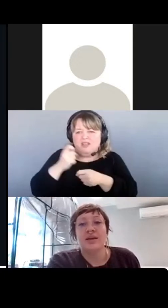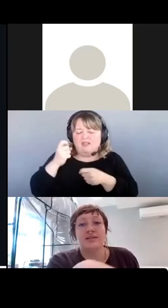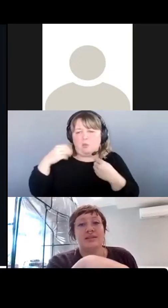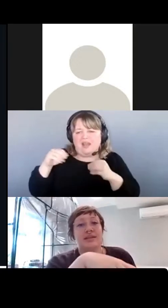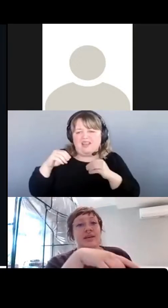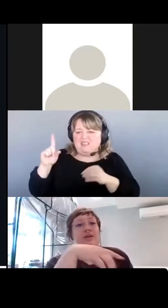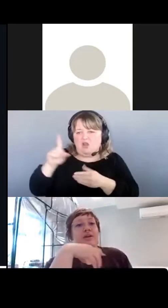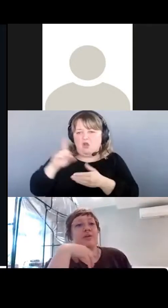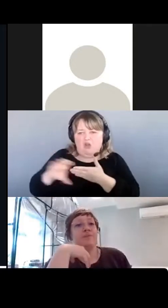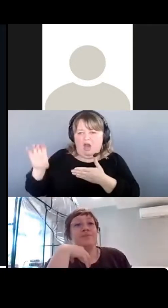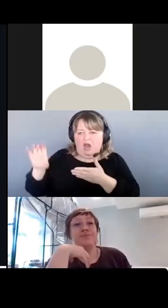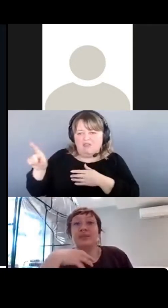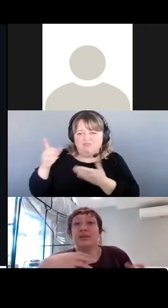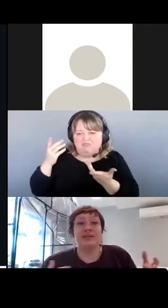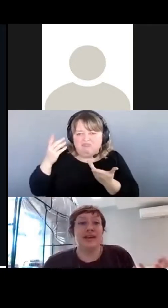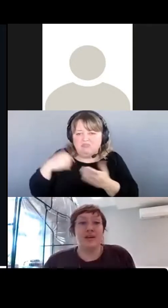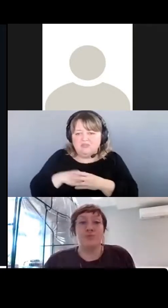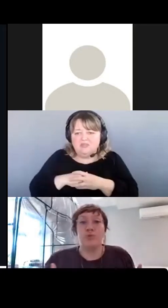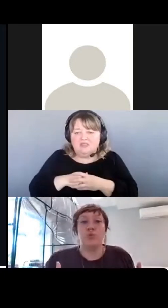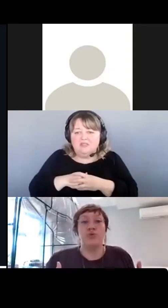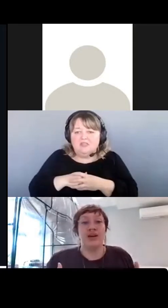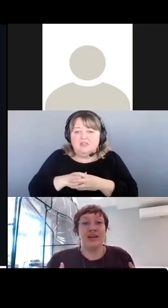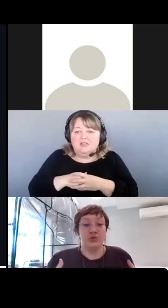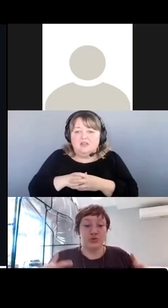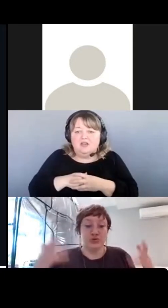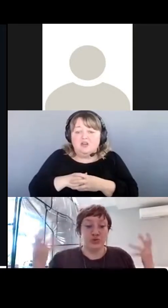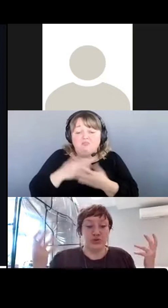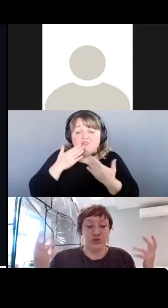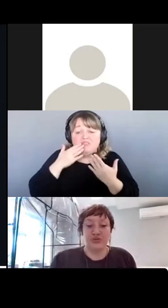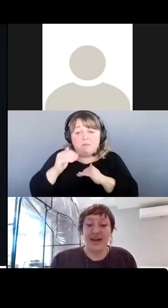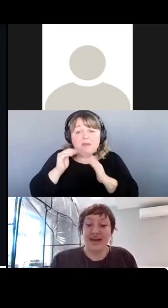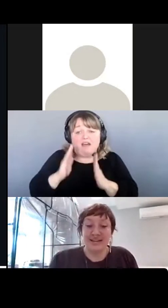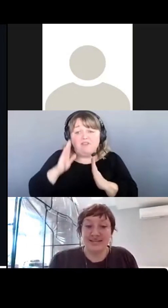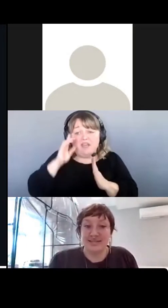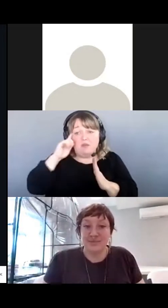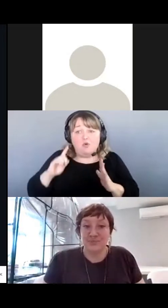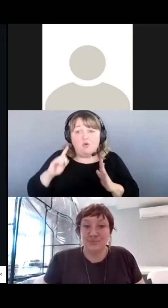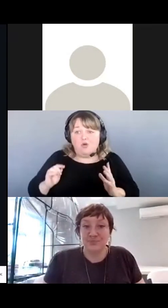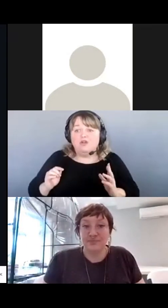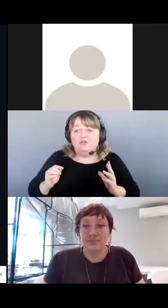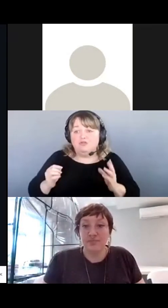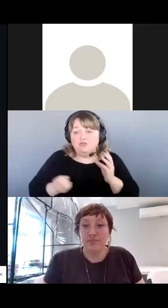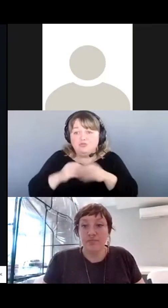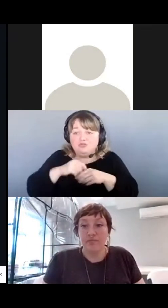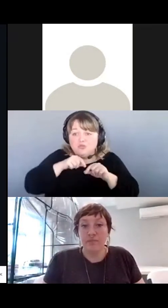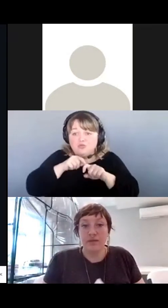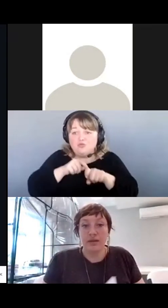Puis, c'est idéal pour faire la culture de fraises.